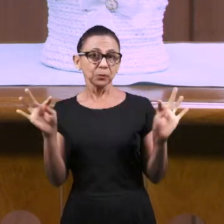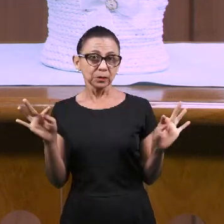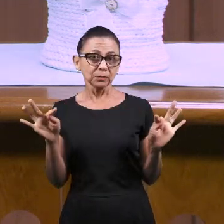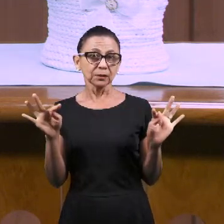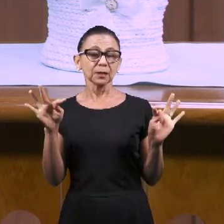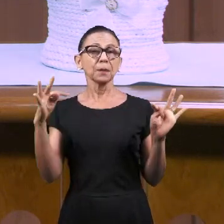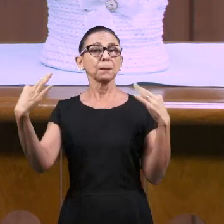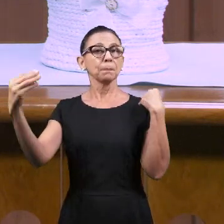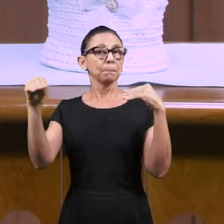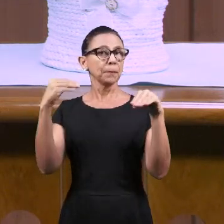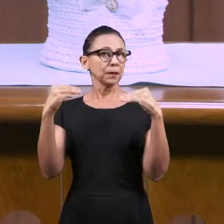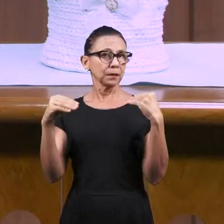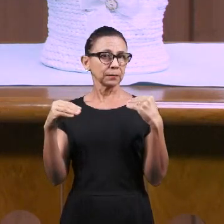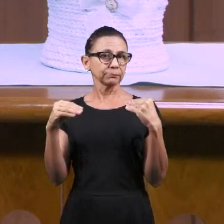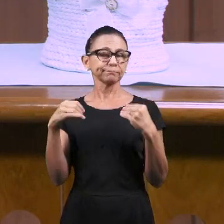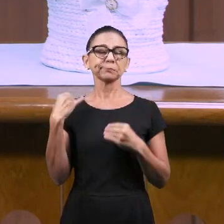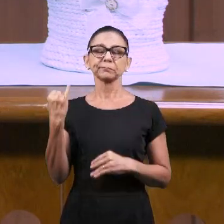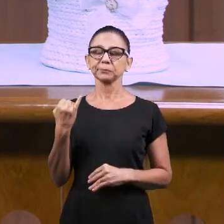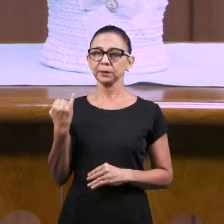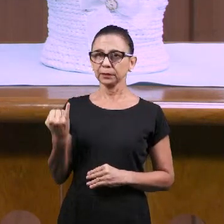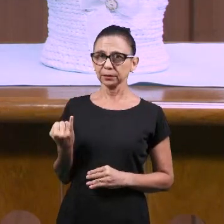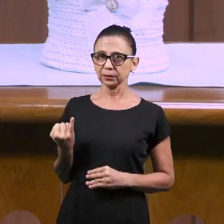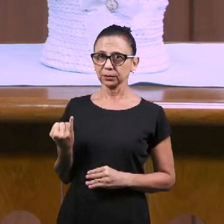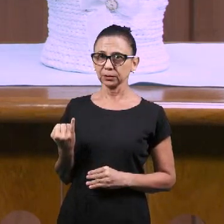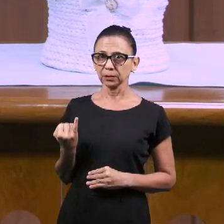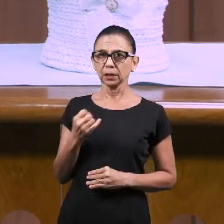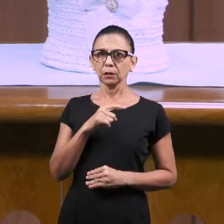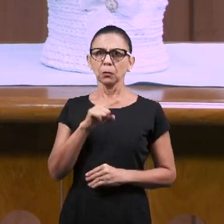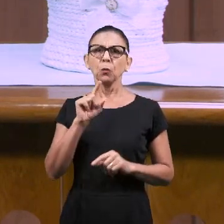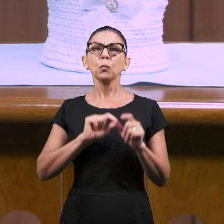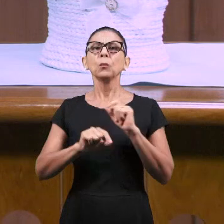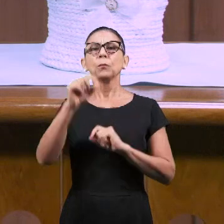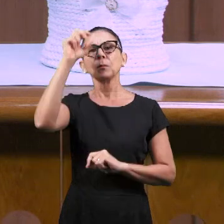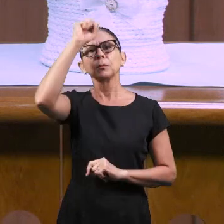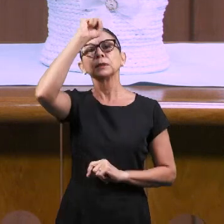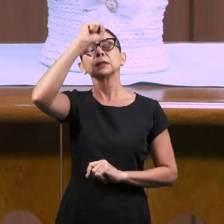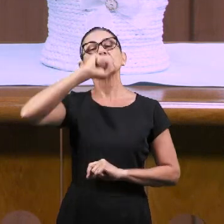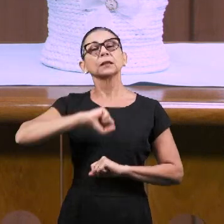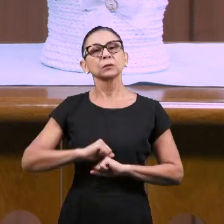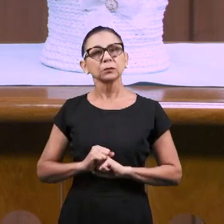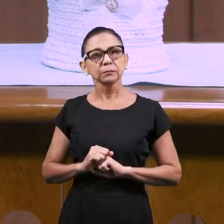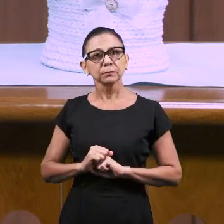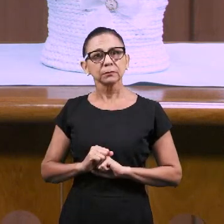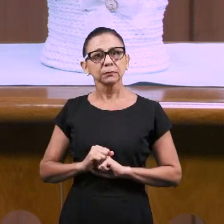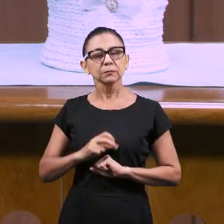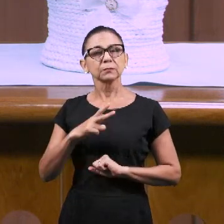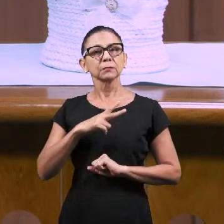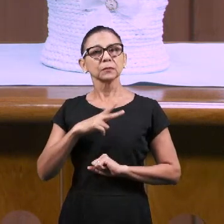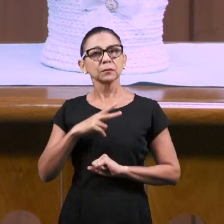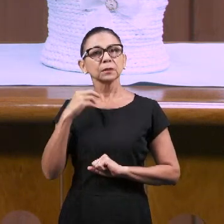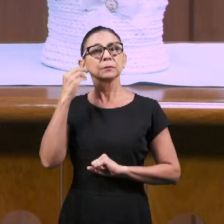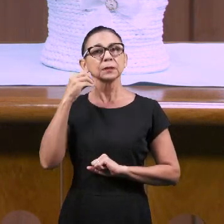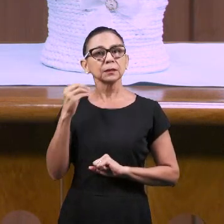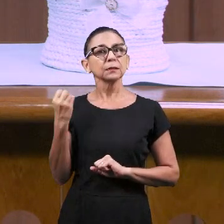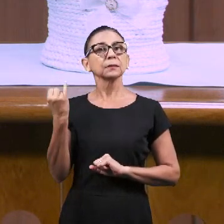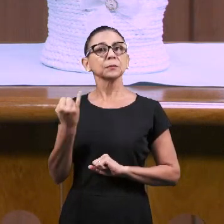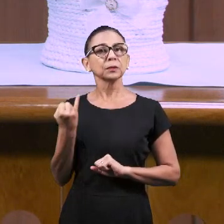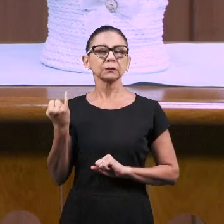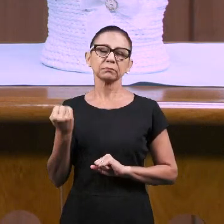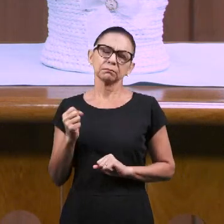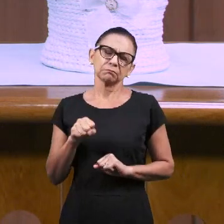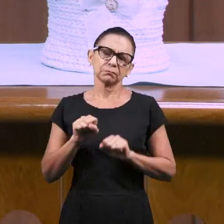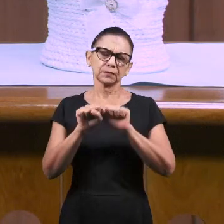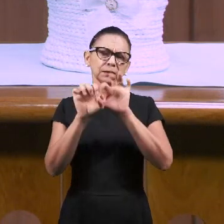votre témoignage, à travers votre vie. C'est ça que c'est important. De ce que vous apprenez, ce que vous passez, c'est ça qui est